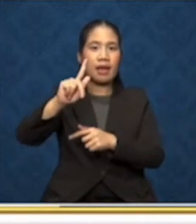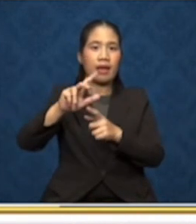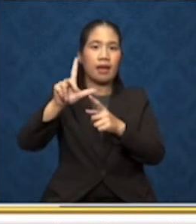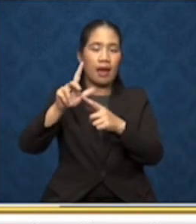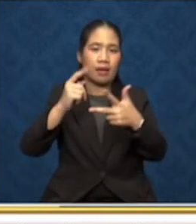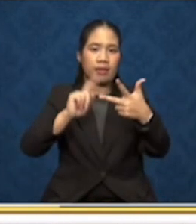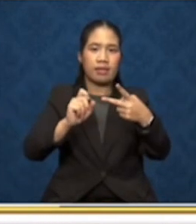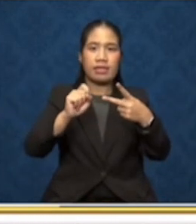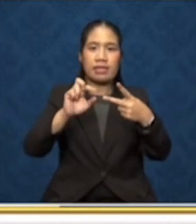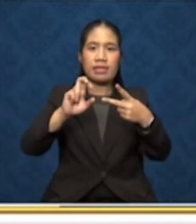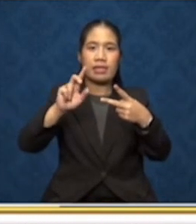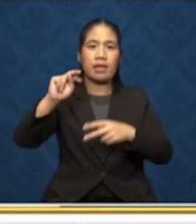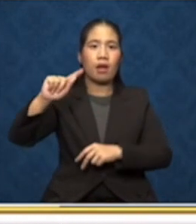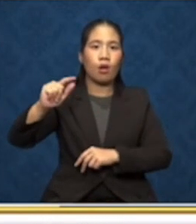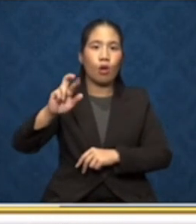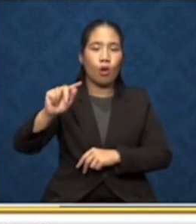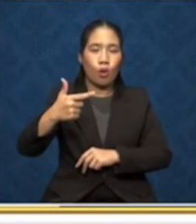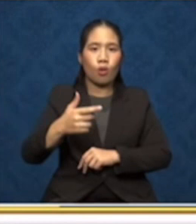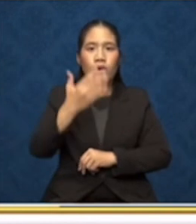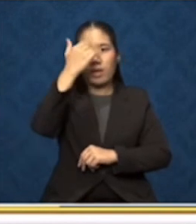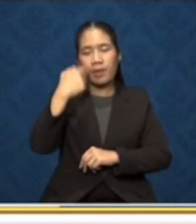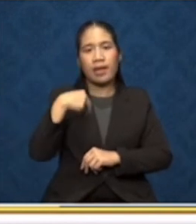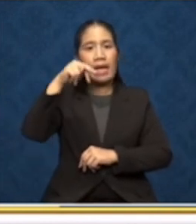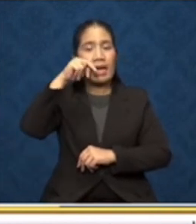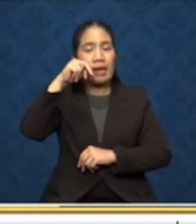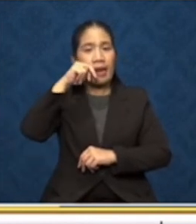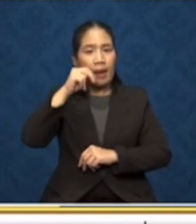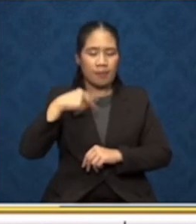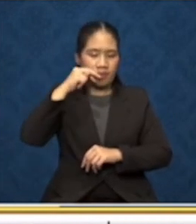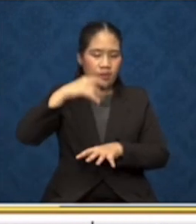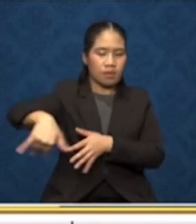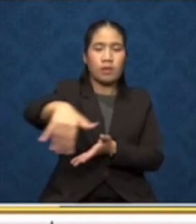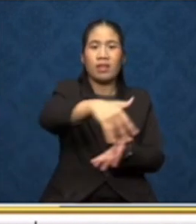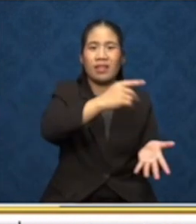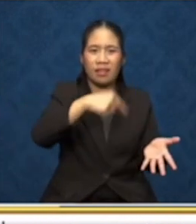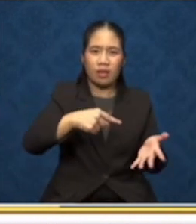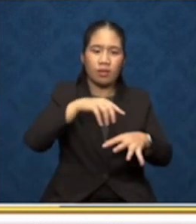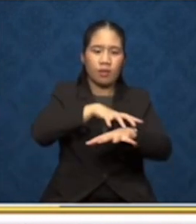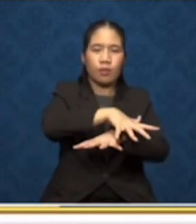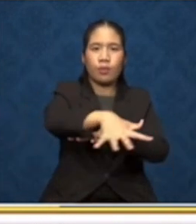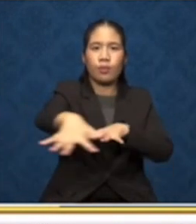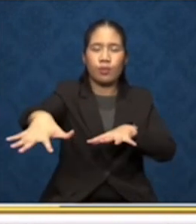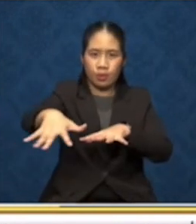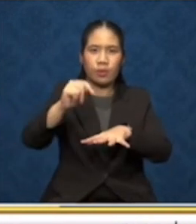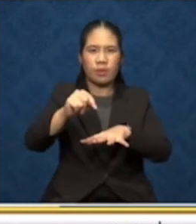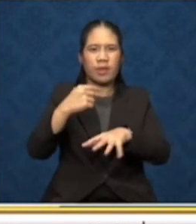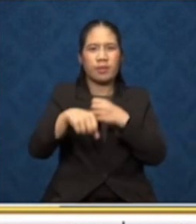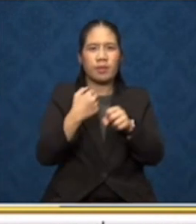ปัญหามายาวนานน้ำจากห้วยกระทิงห้วยศีลไหลเข้าท่วมอำเภอสังขะและอำเภอศรีนรง